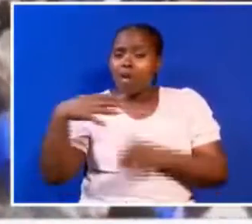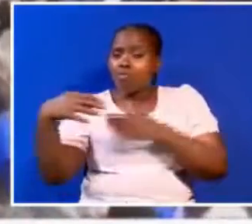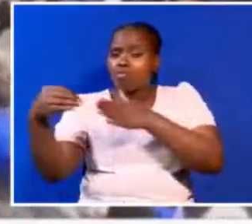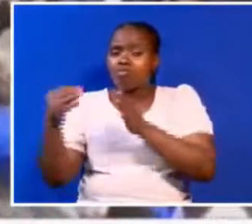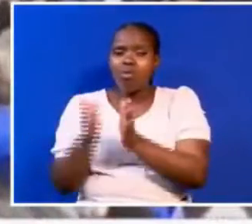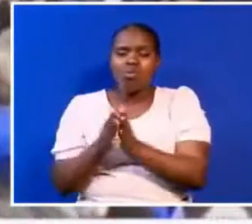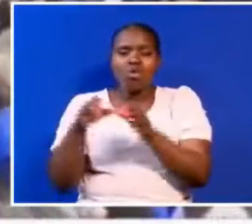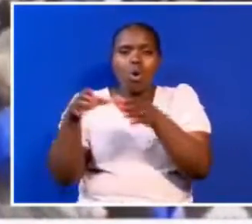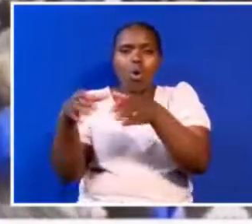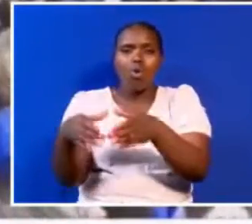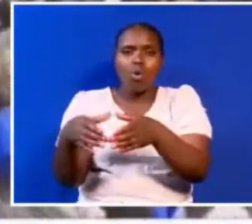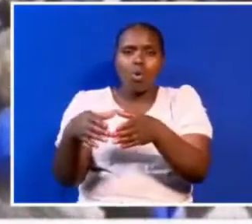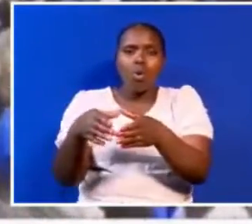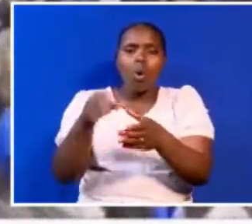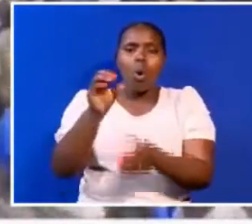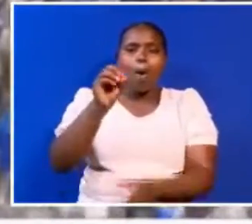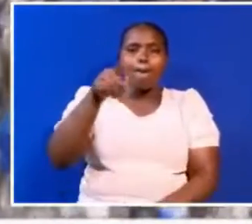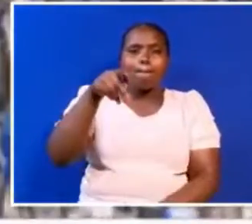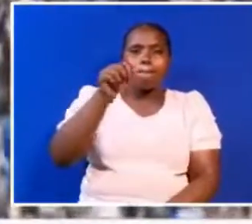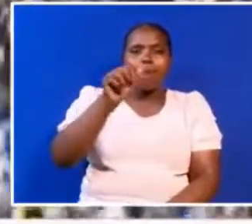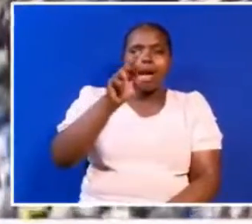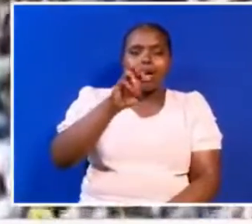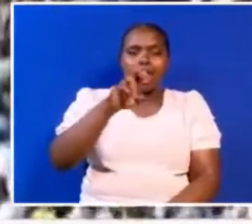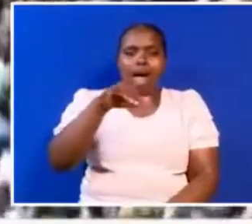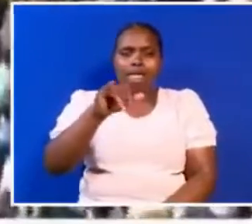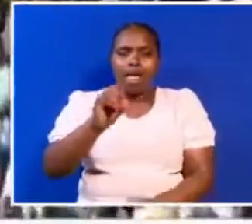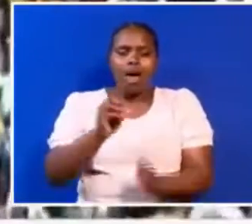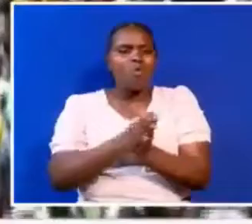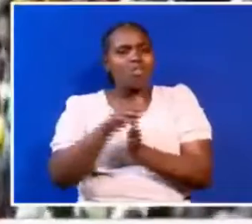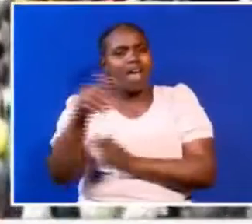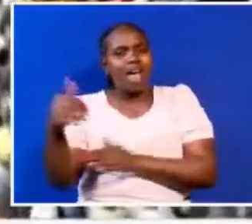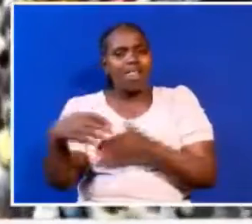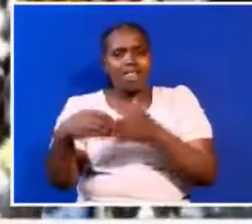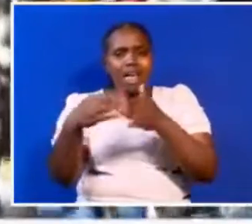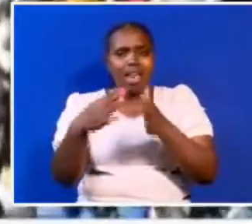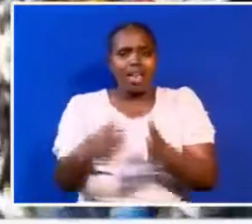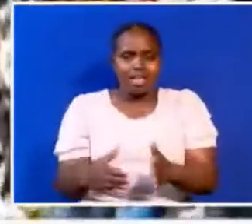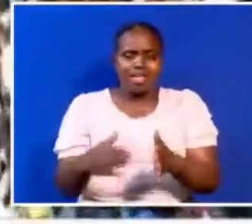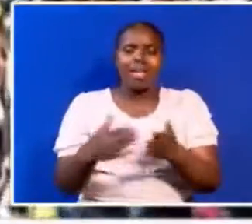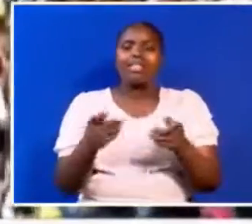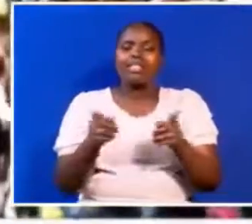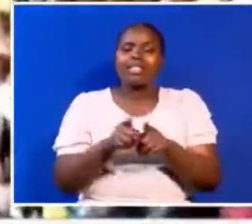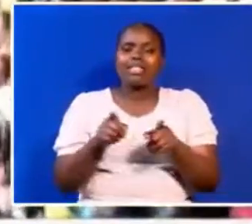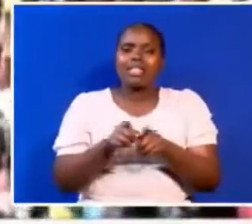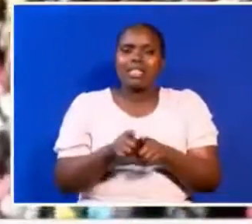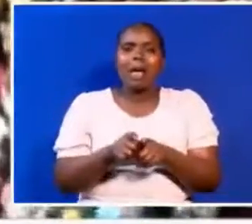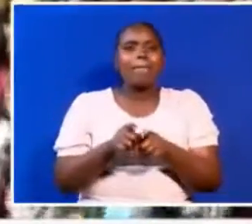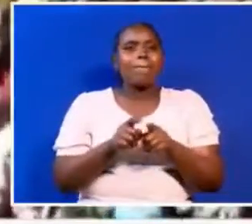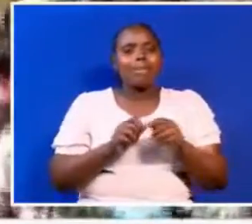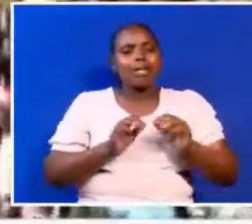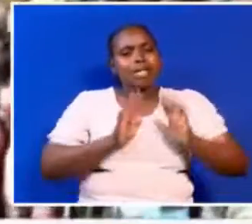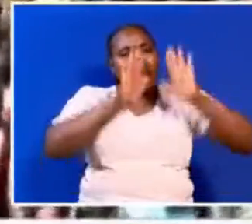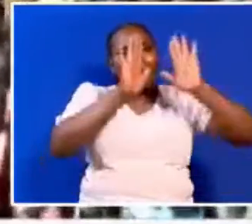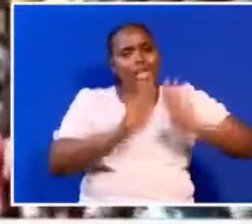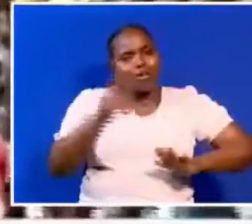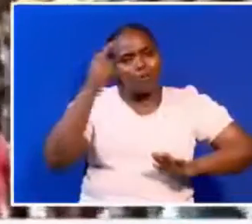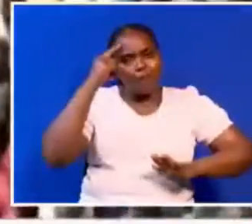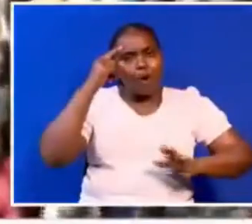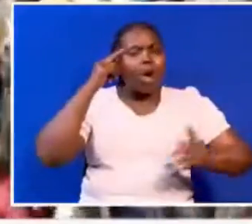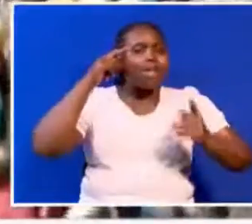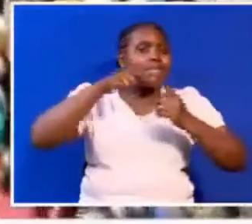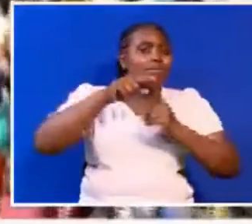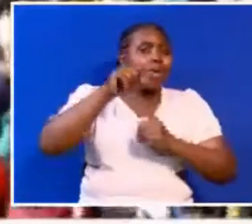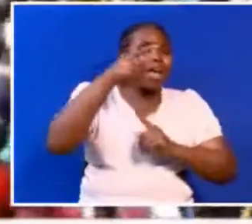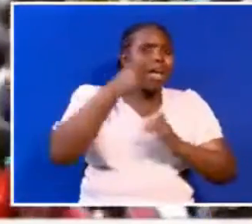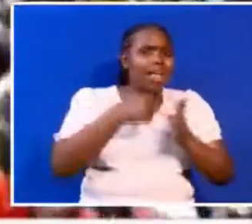wenzake wa Azimio la Umoja Wycliffe Oparanya miongoni mwa viongozi wengine wakaupigia upato muungano huu wa Azimio la Umoja.